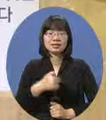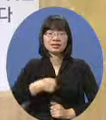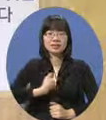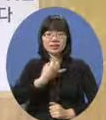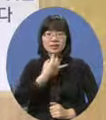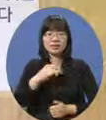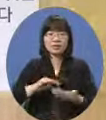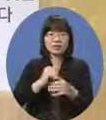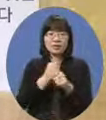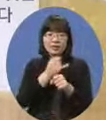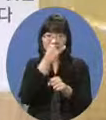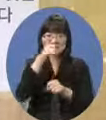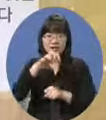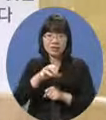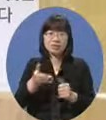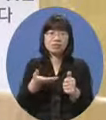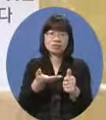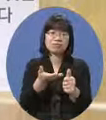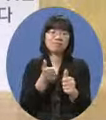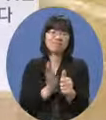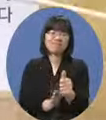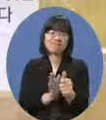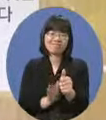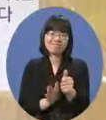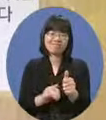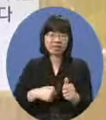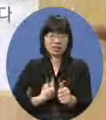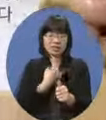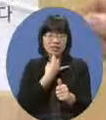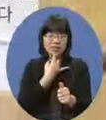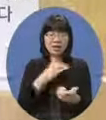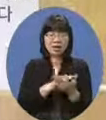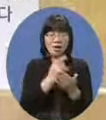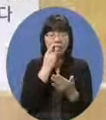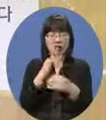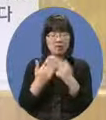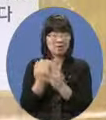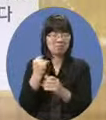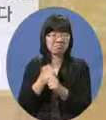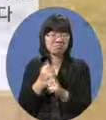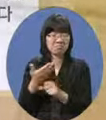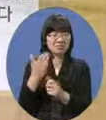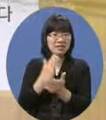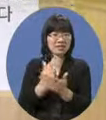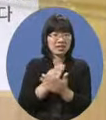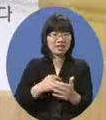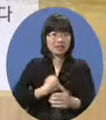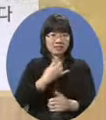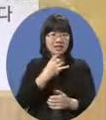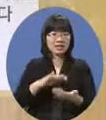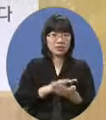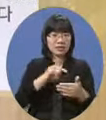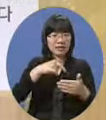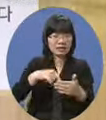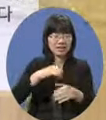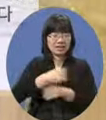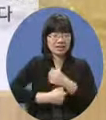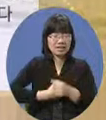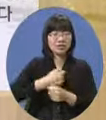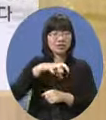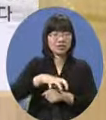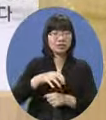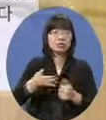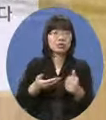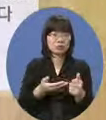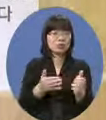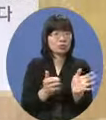놀이를 만들 수 있는 장소를 제공을 해라라는 아. 것이죠. 자신만의 놀이. 엄마가 다 만들어주지 말고요. 네. 자신만의 놀이를 그 안에서 자유롭게 할 수 있는 장소를